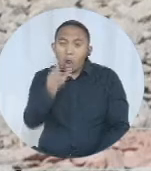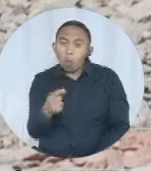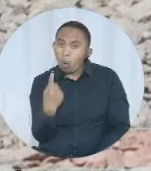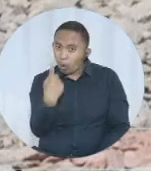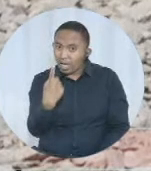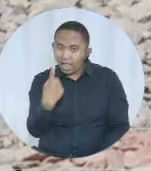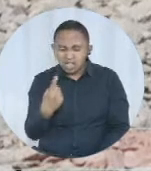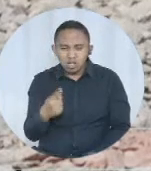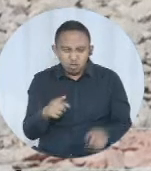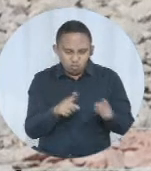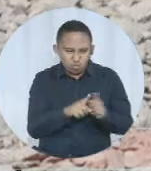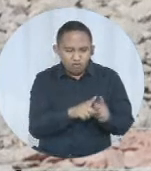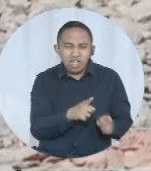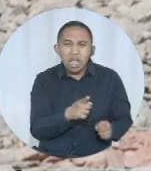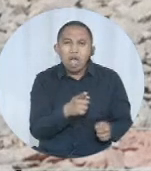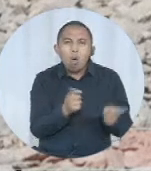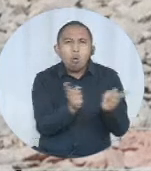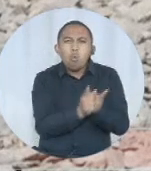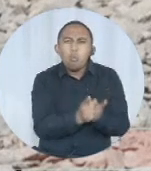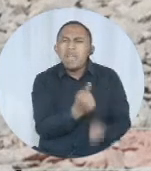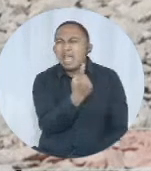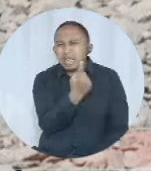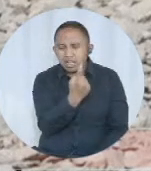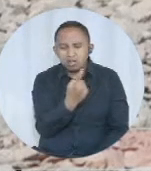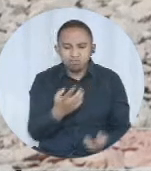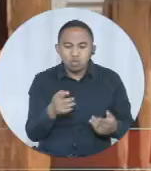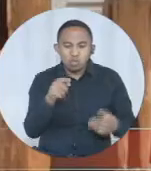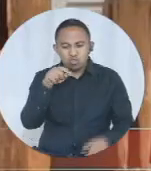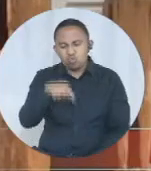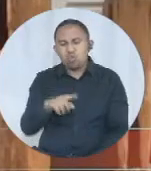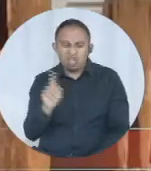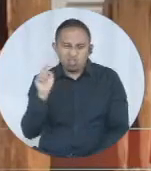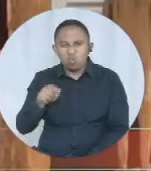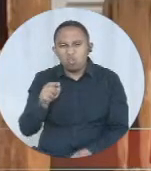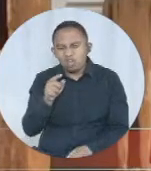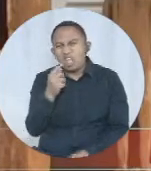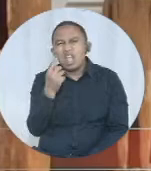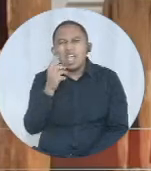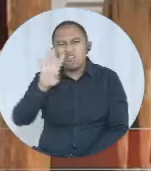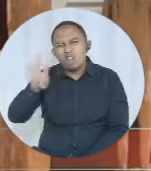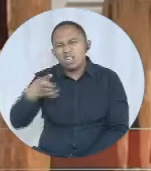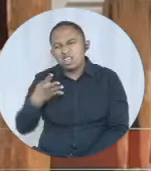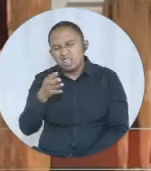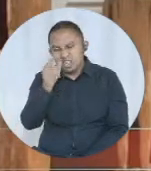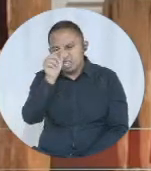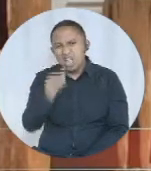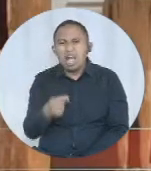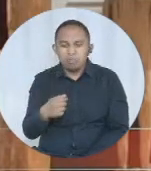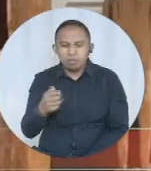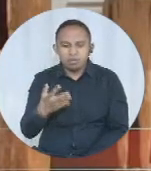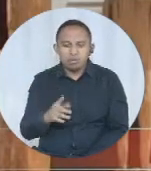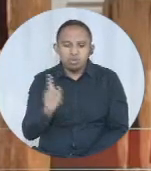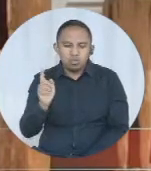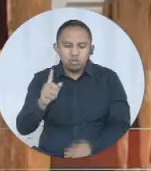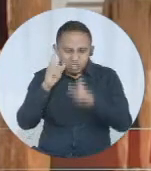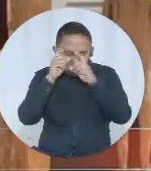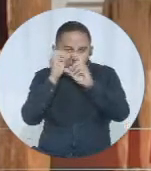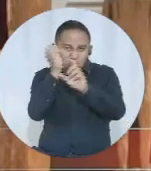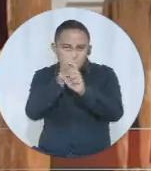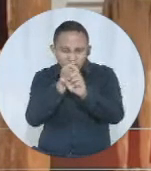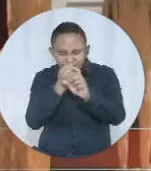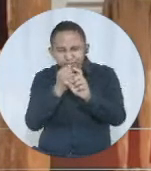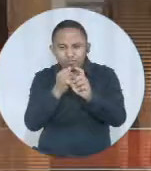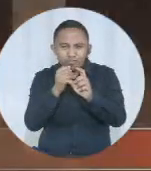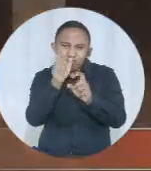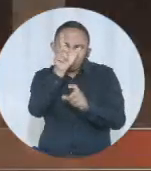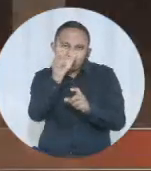aloha. Amin'izao fotoana izao efatra alina ariary de efa mahazo. Karazantsary natao sokotra natambatra ary tsy afa-misaraka no